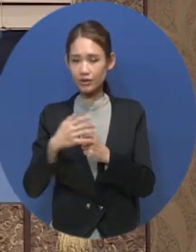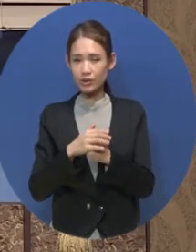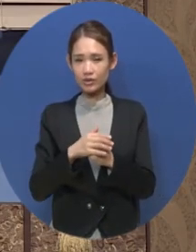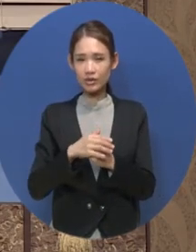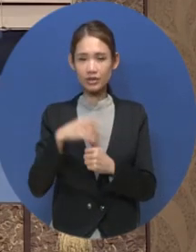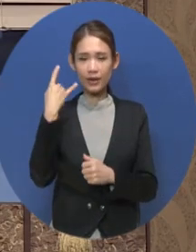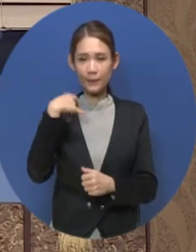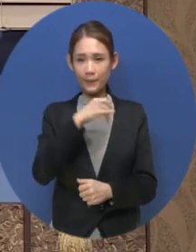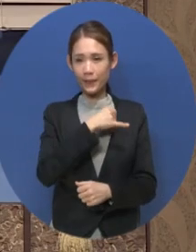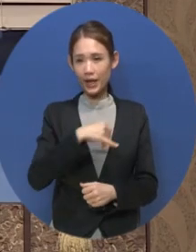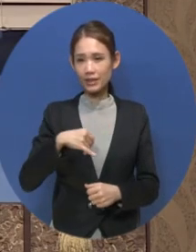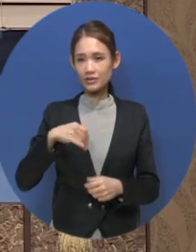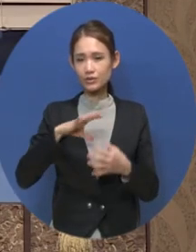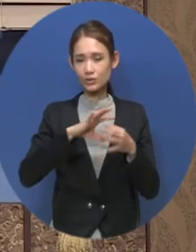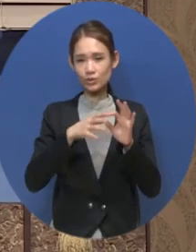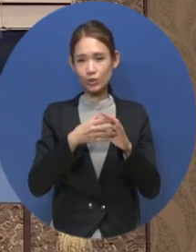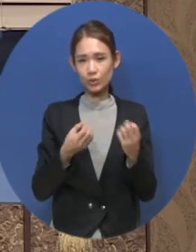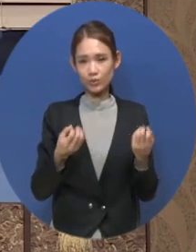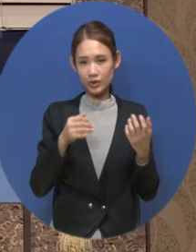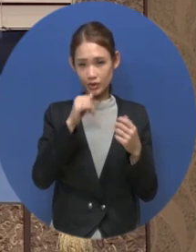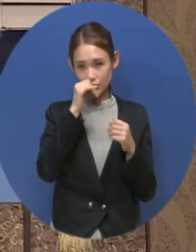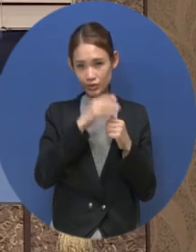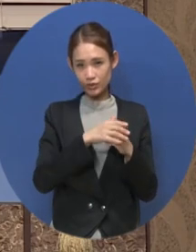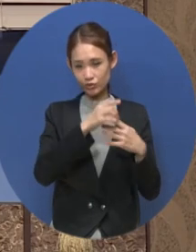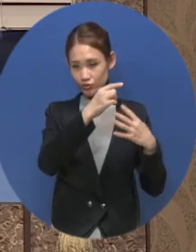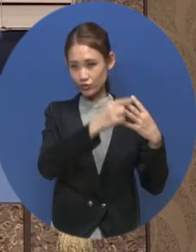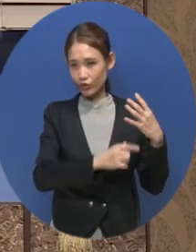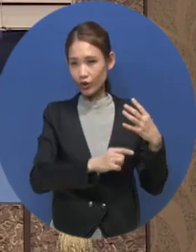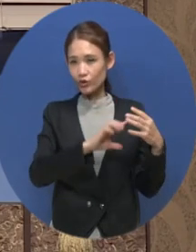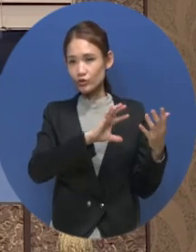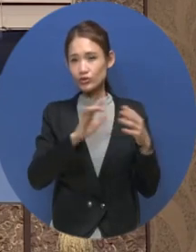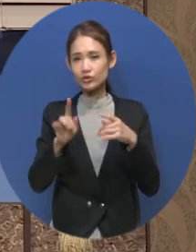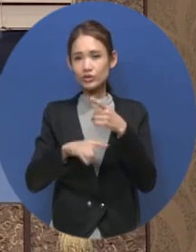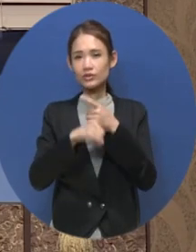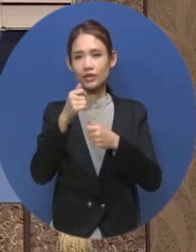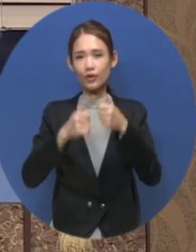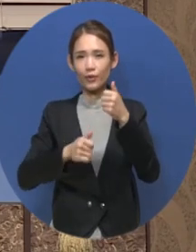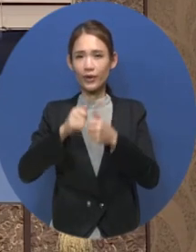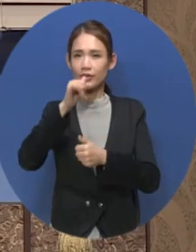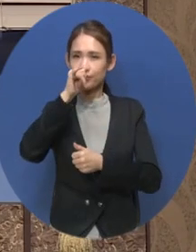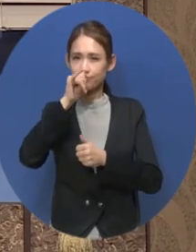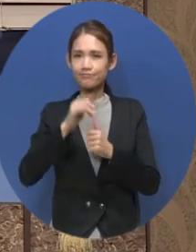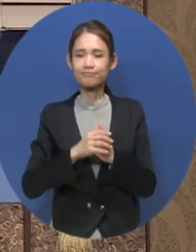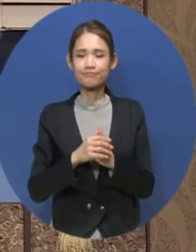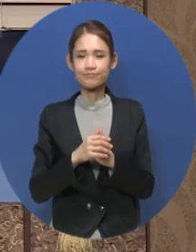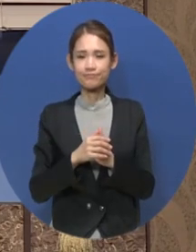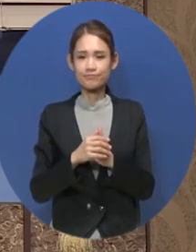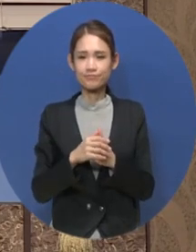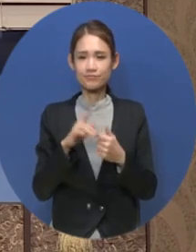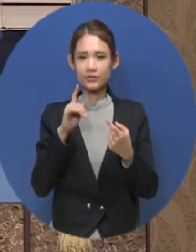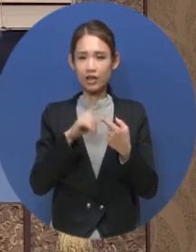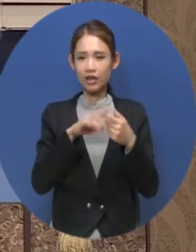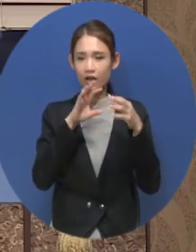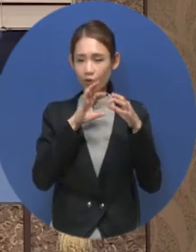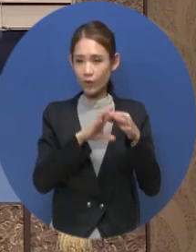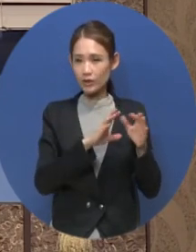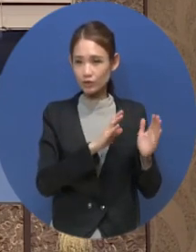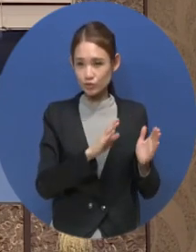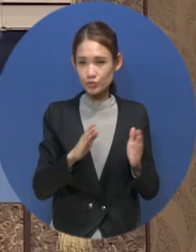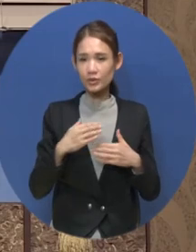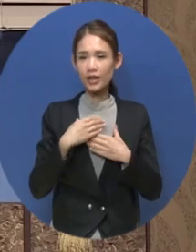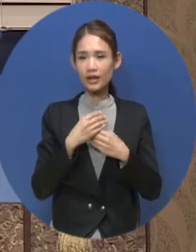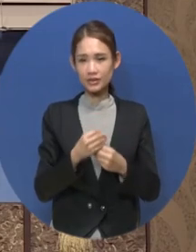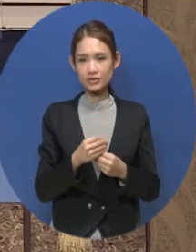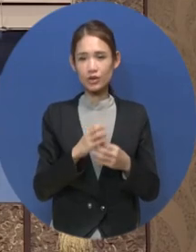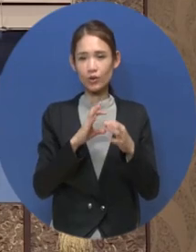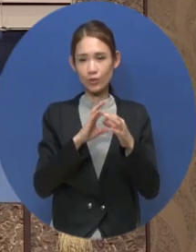또 패럴림픽이 또 준비가 되고 있고 순차적으로 이런 네. 국제 대회가 계속 열리고 있어서 예. 예, 그거에 대한 준비 또 안전에 대한